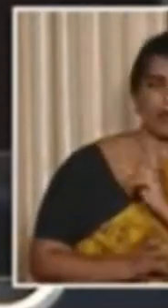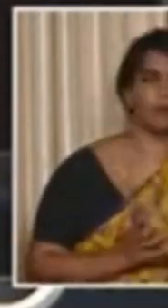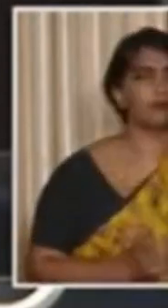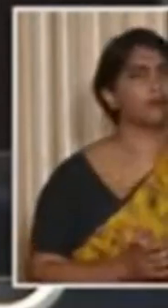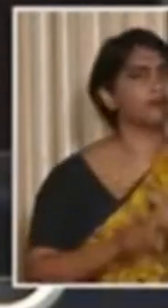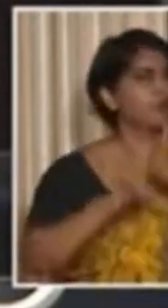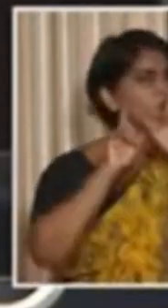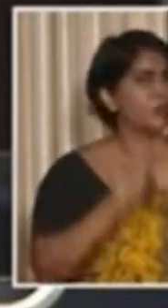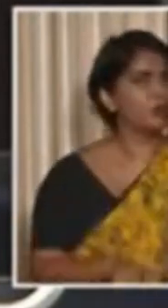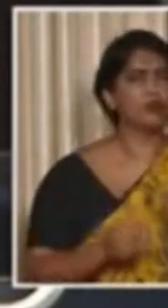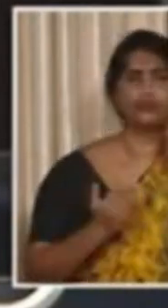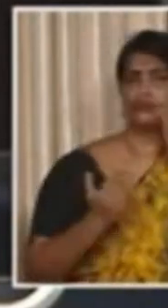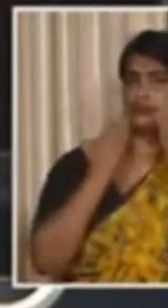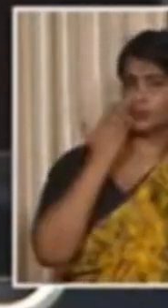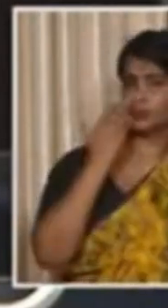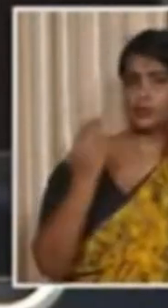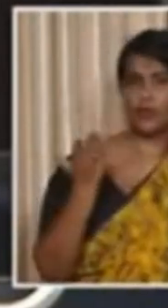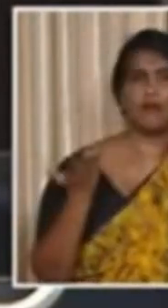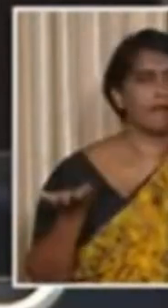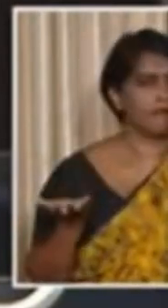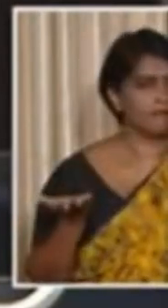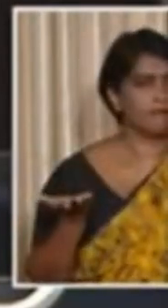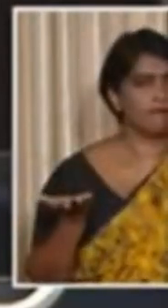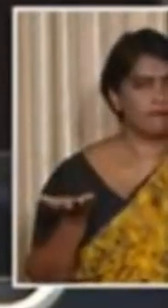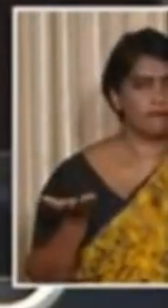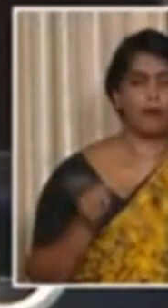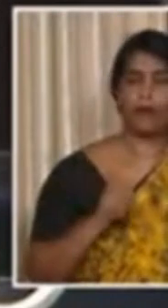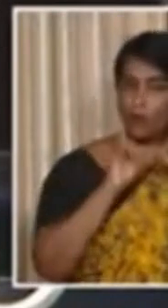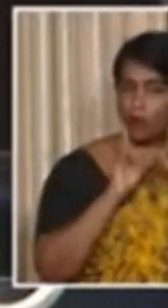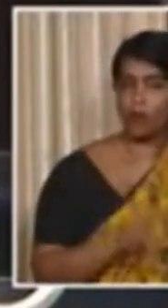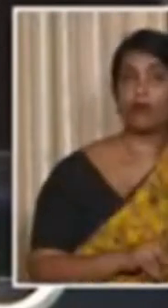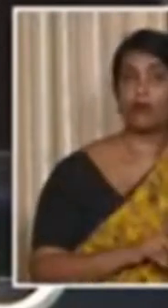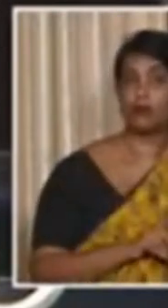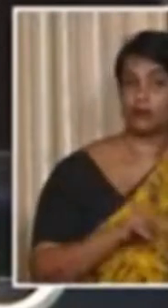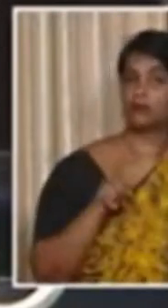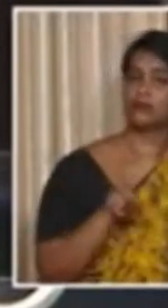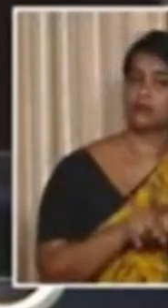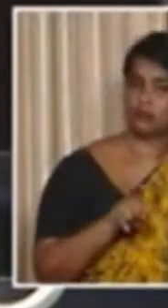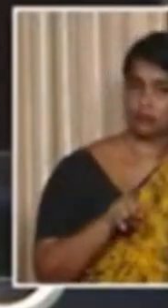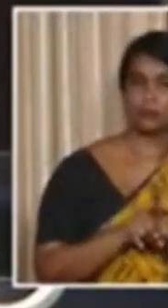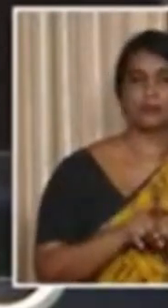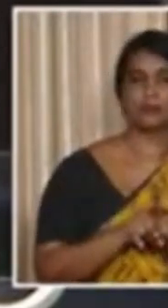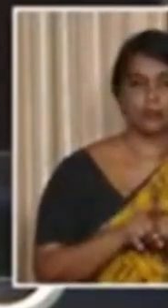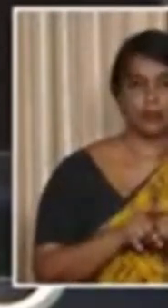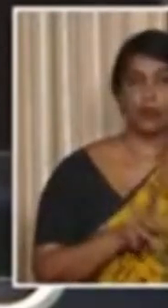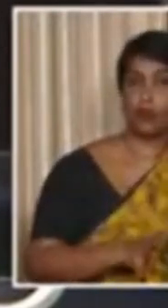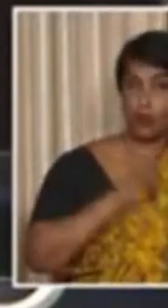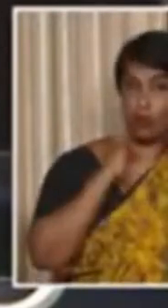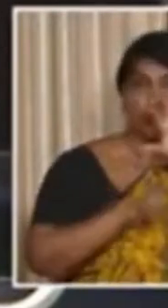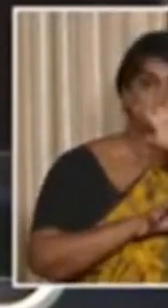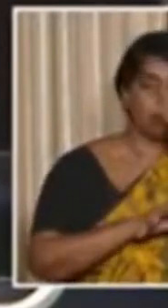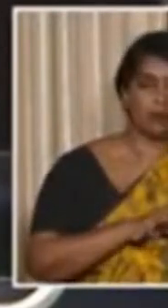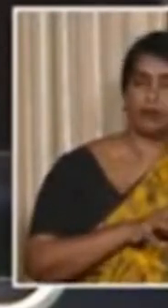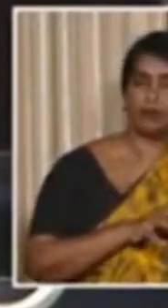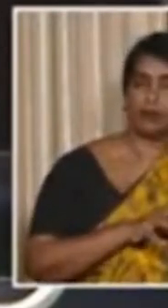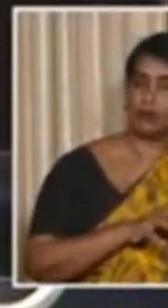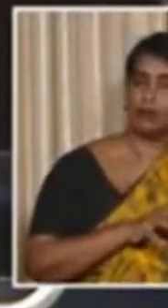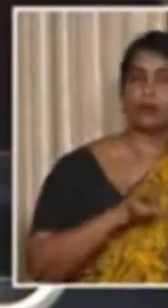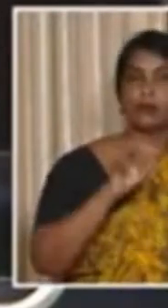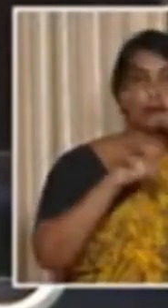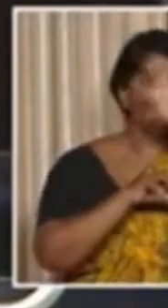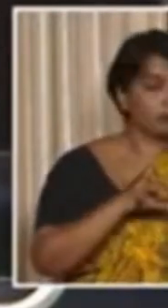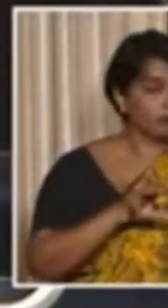காணப்படுகிறது. ஆகவே எங்க பொருளாதார ரீதியிலே இந்த உலக நாடுகளுடைய ஆதரவு தேவைப்படுகின்ற போது